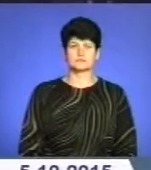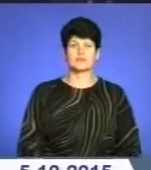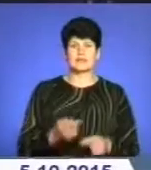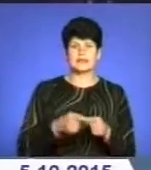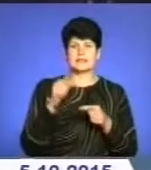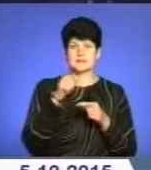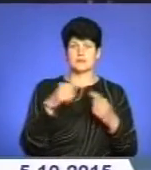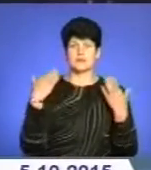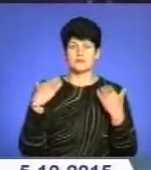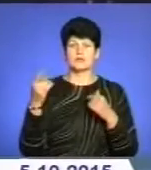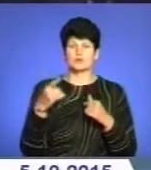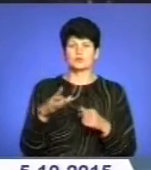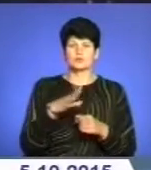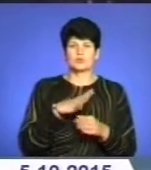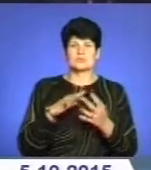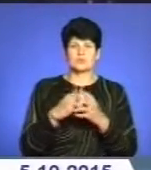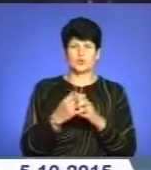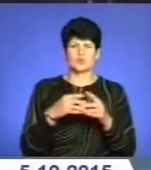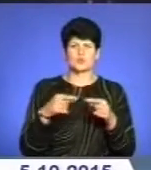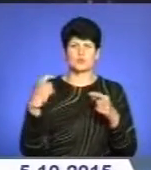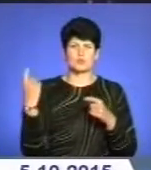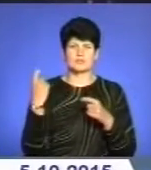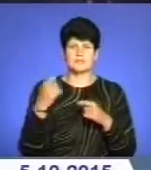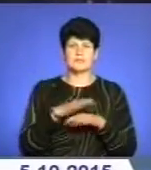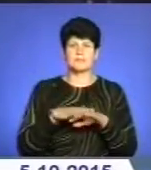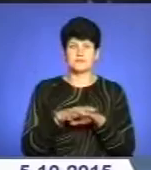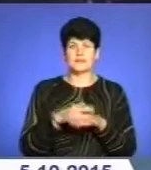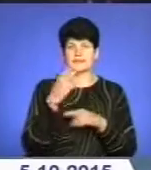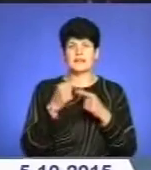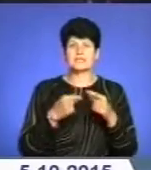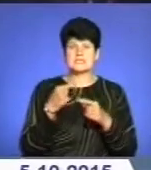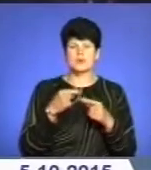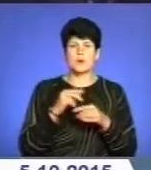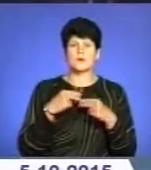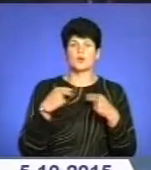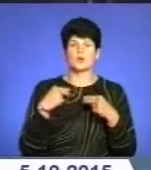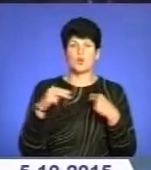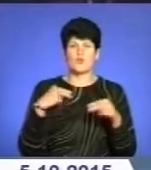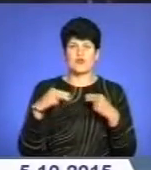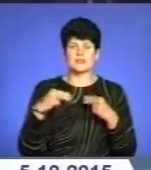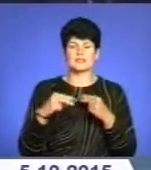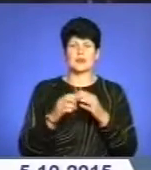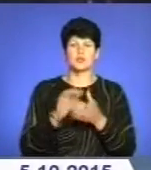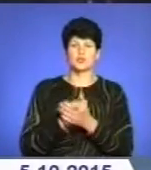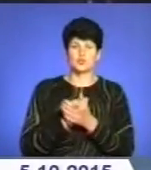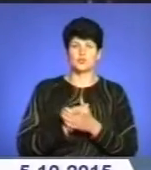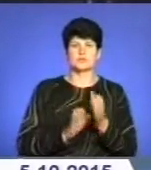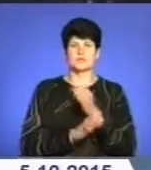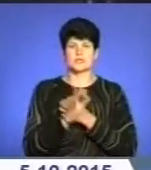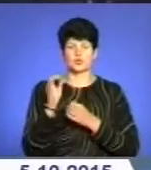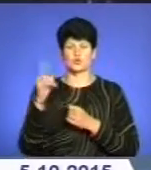Цими вихідними у Тернополі відбувся сільськогосподарський ярмарок. Традиційно виробники торгували на Дружбі, Східному і Сонячному